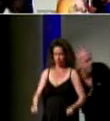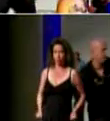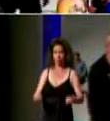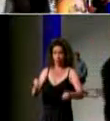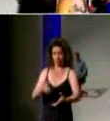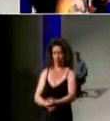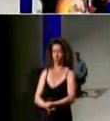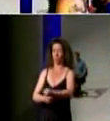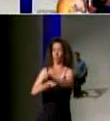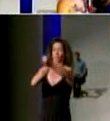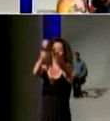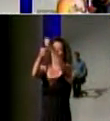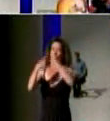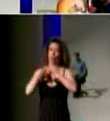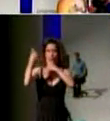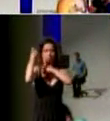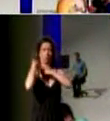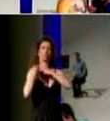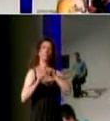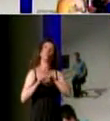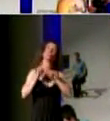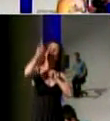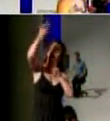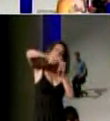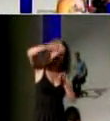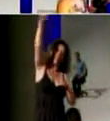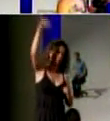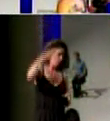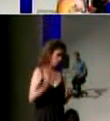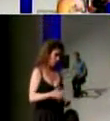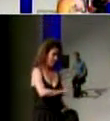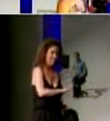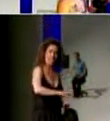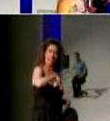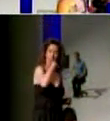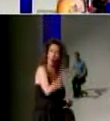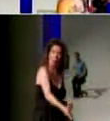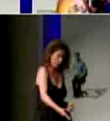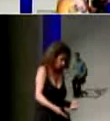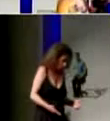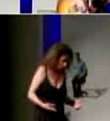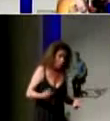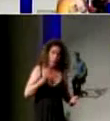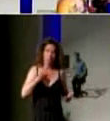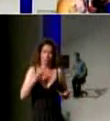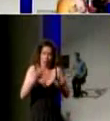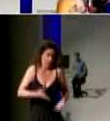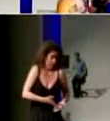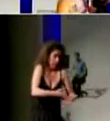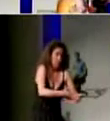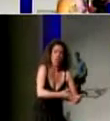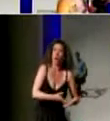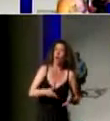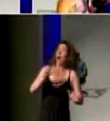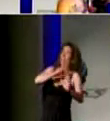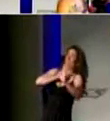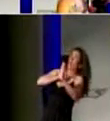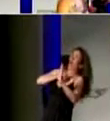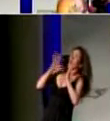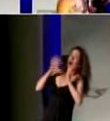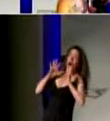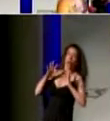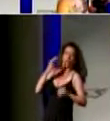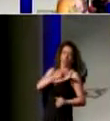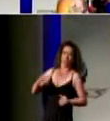tirant. Et puis, moi, je travaillais en haut. Puis souvent, il y avait des petits-enfants qui tombaient. Puis moi, je venais pour aller les aider. Puis là, il y avait peur de moi. Ils ne voulaient